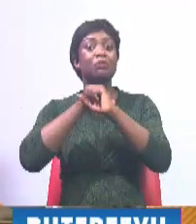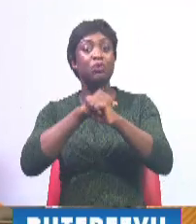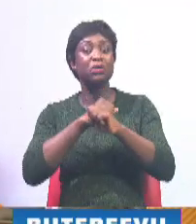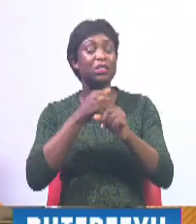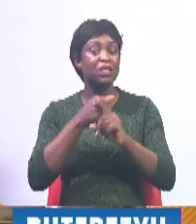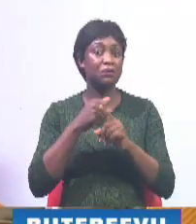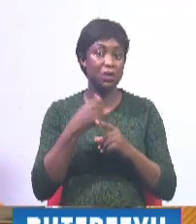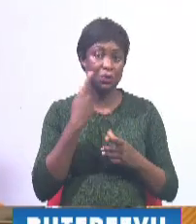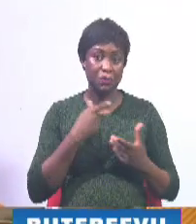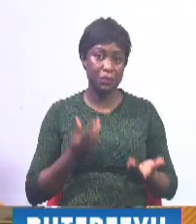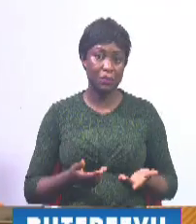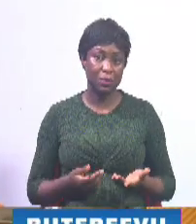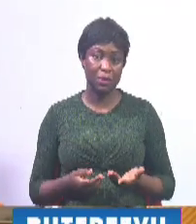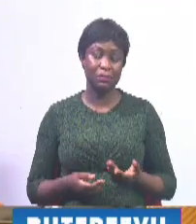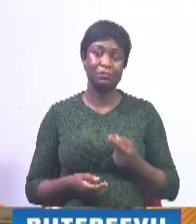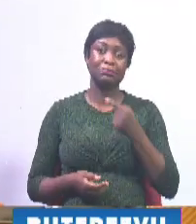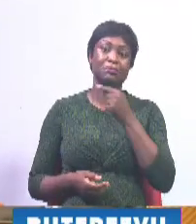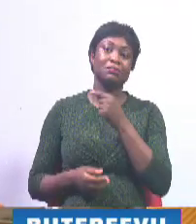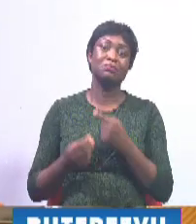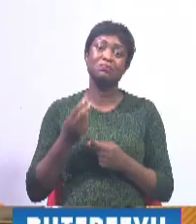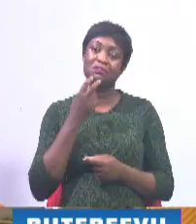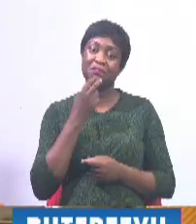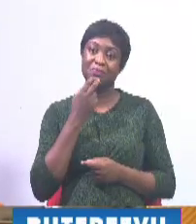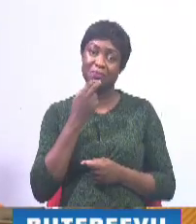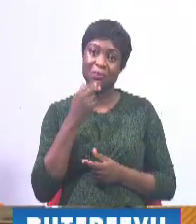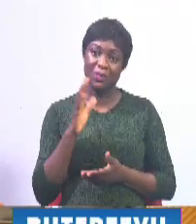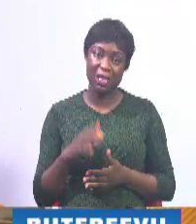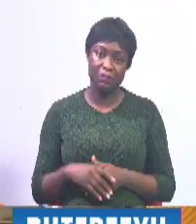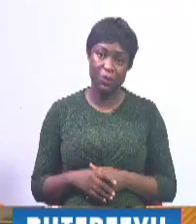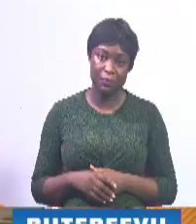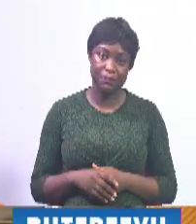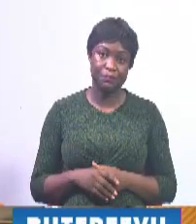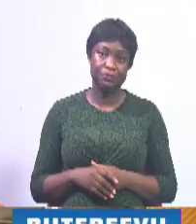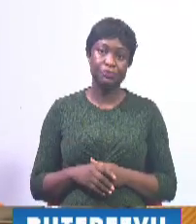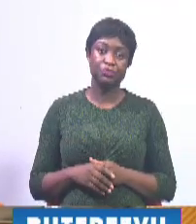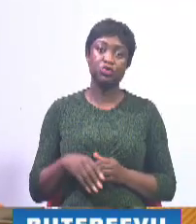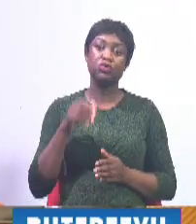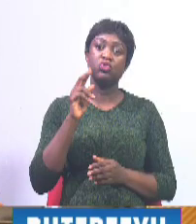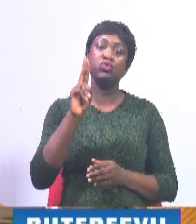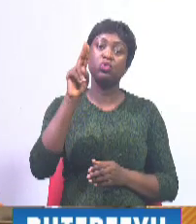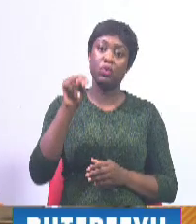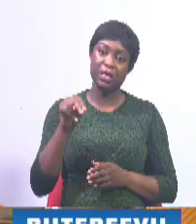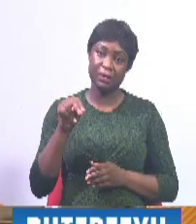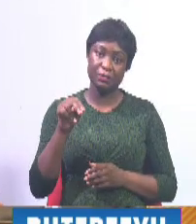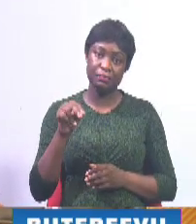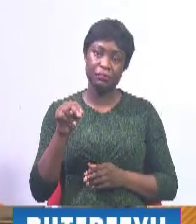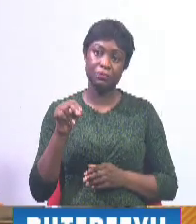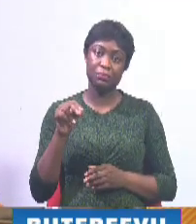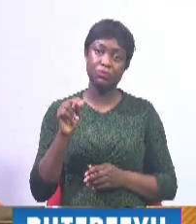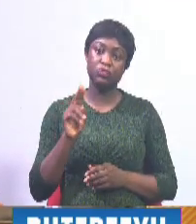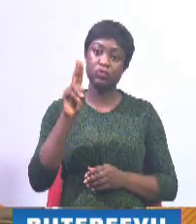ekyamazima ondeetedde enseko ku matama ez'amaanyi kubanga ogambye nti aba UN babadde bategeera ki